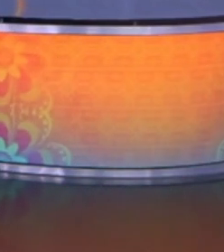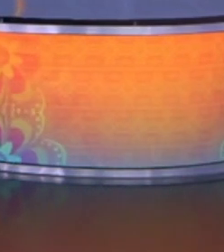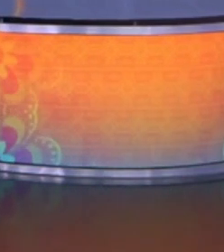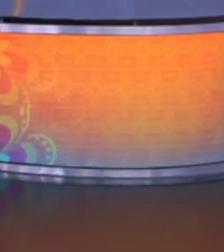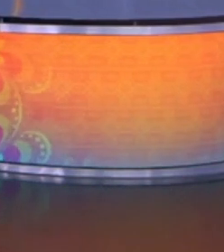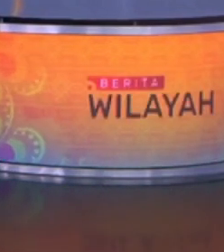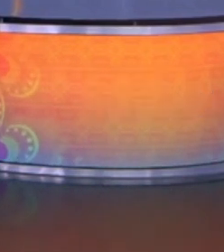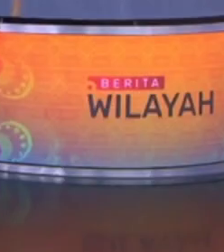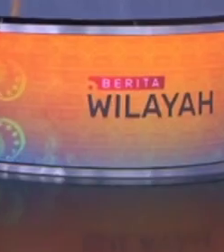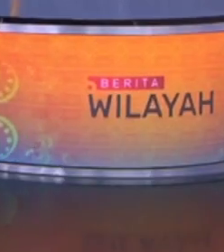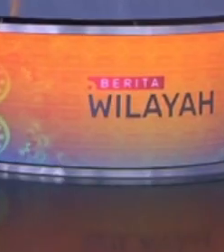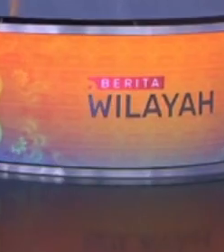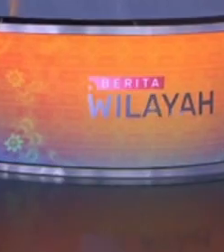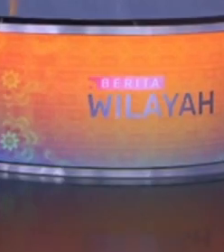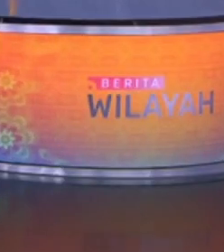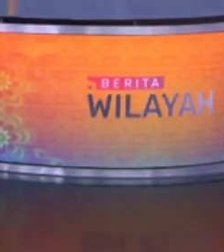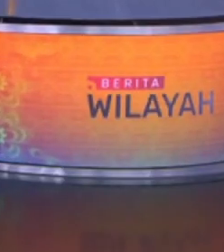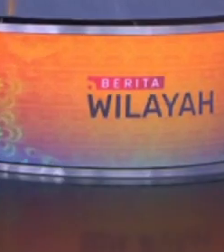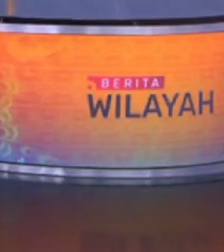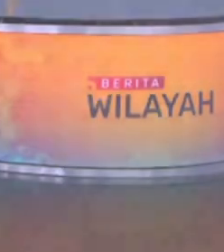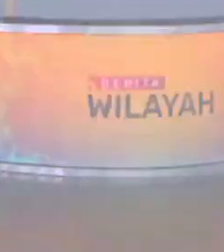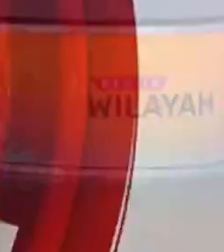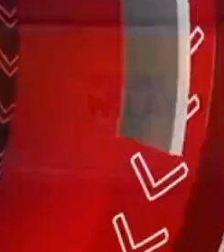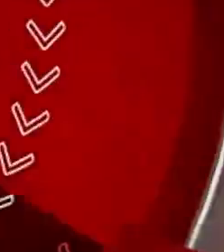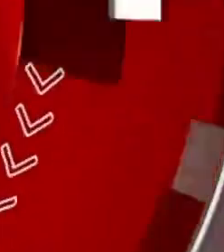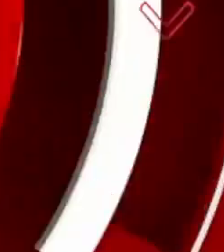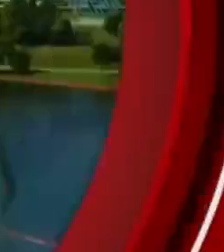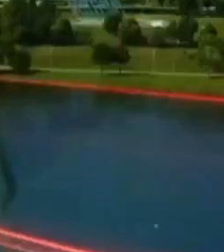satu jam bersama Berita Wilayah.